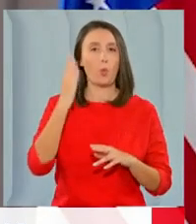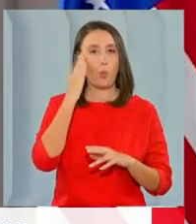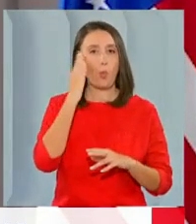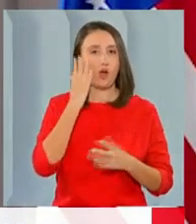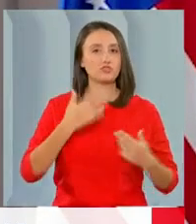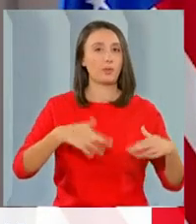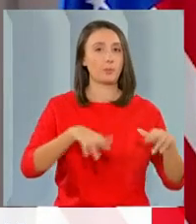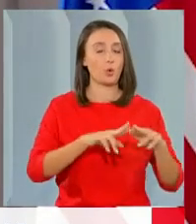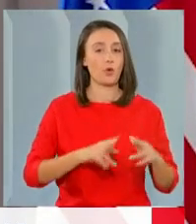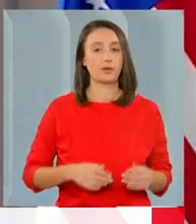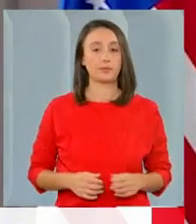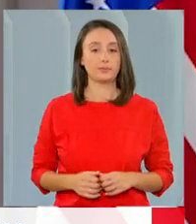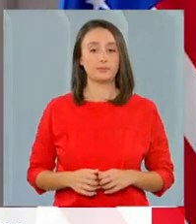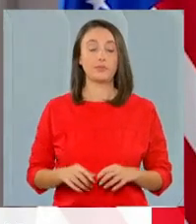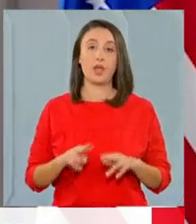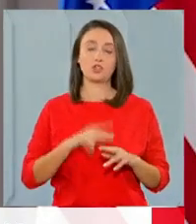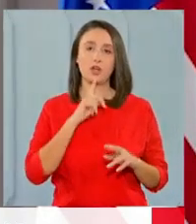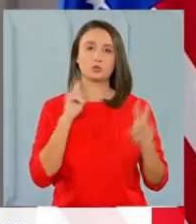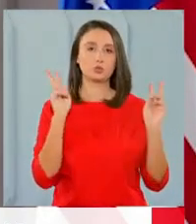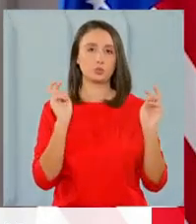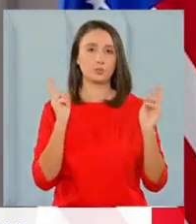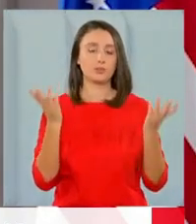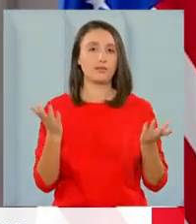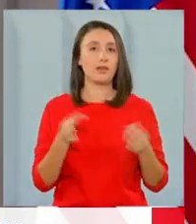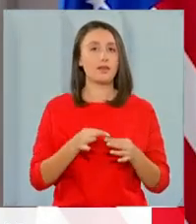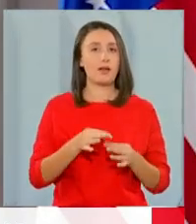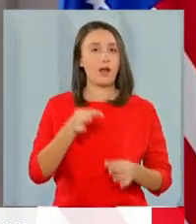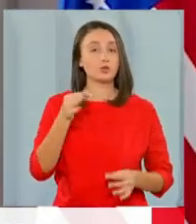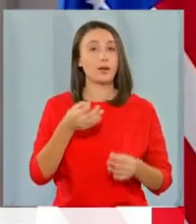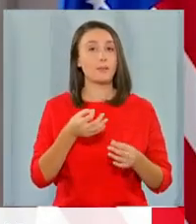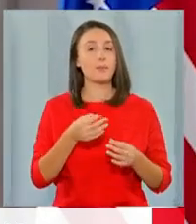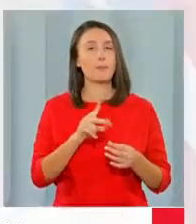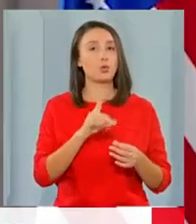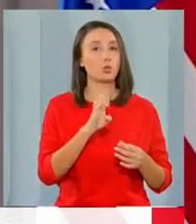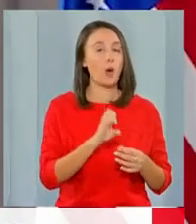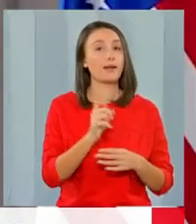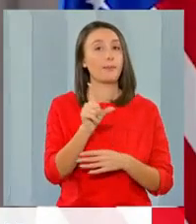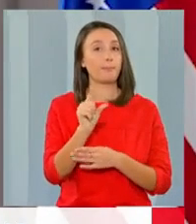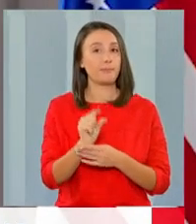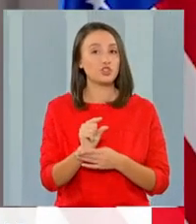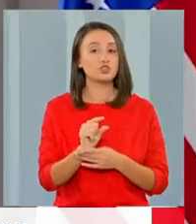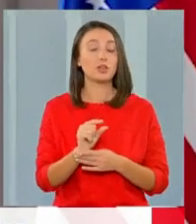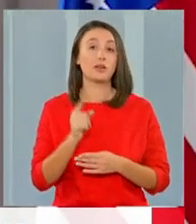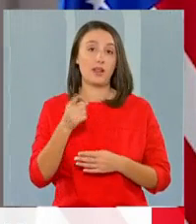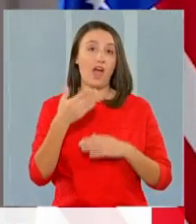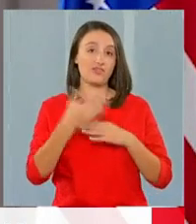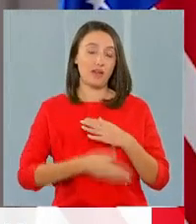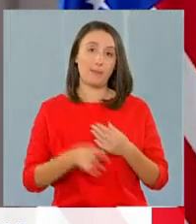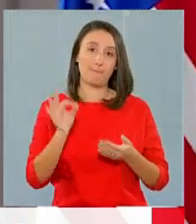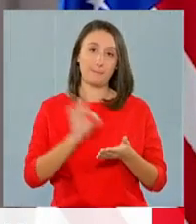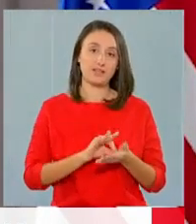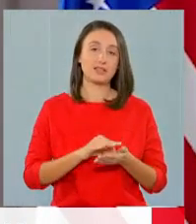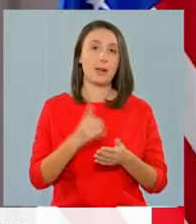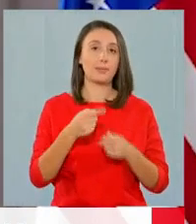cunoaștem ci așa numitele reactoare modulare mici iar la final Klaus Iohannis în